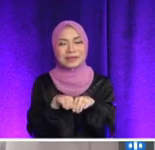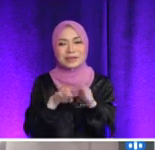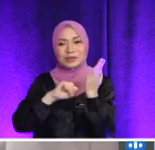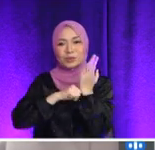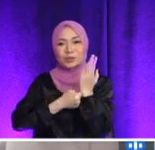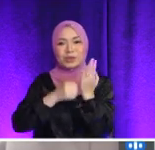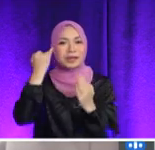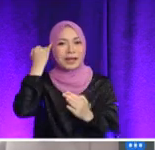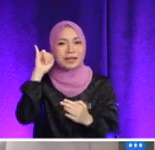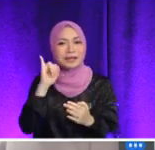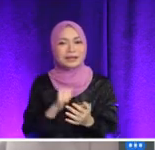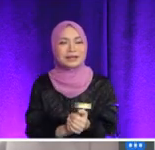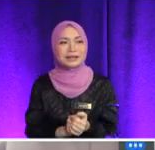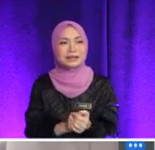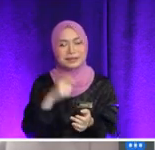hewan